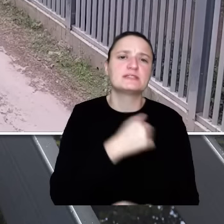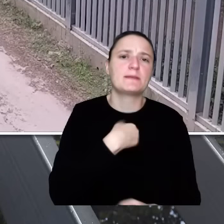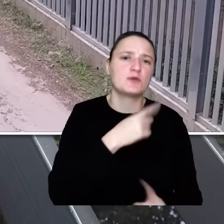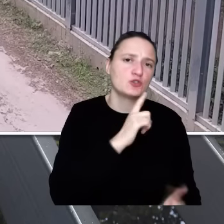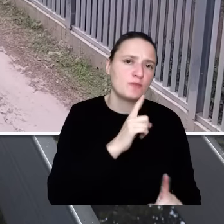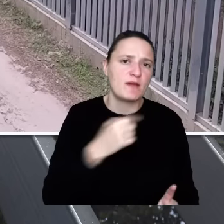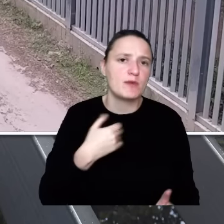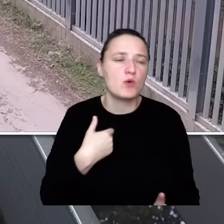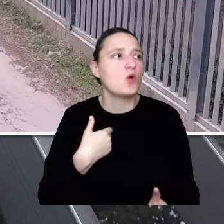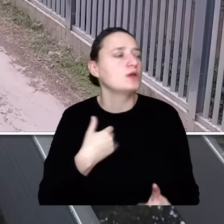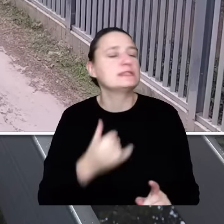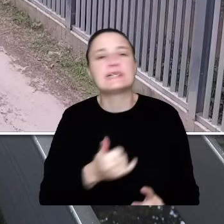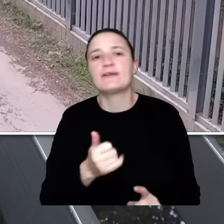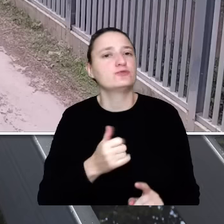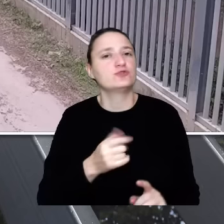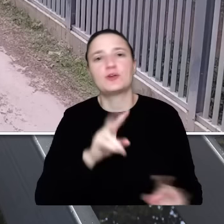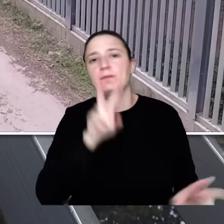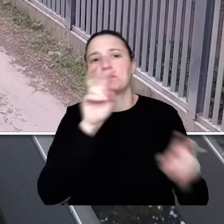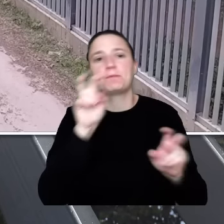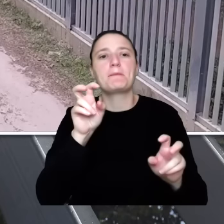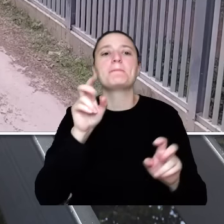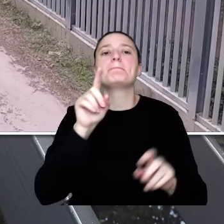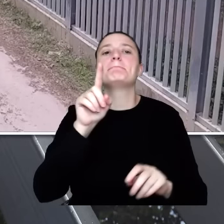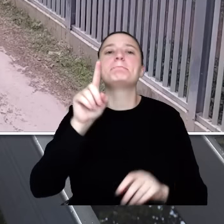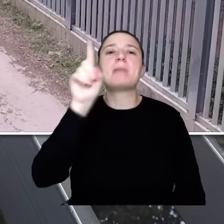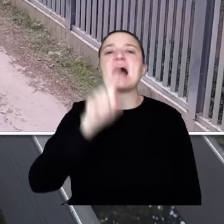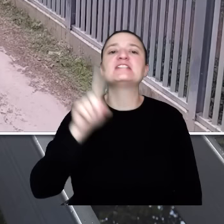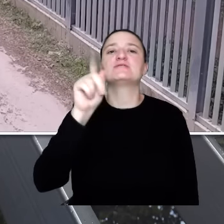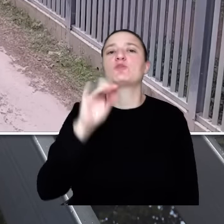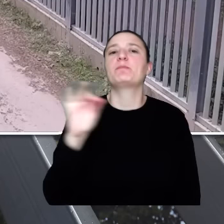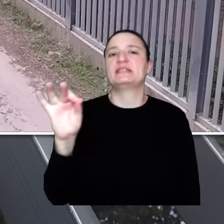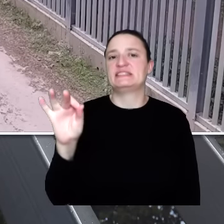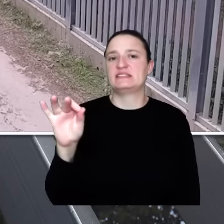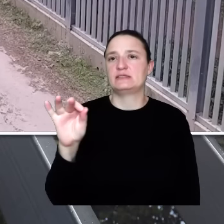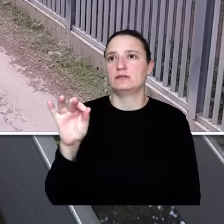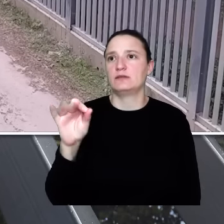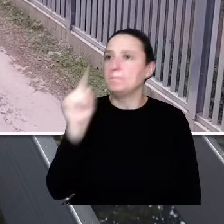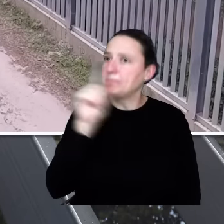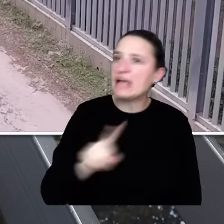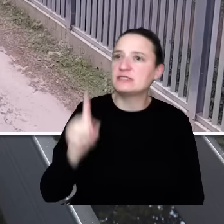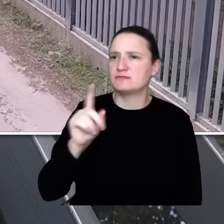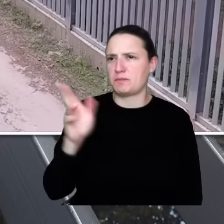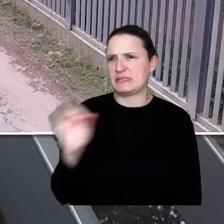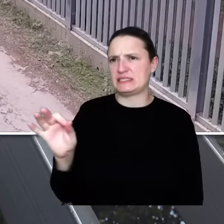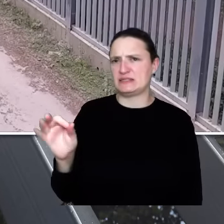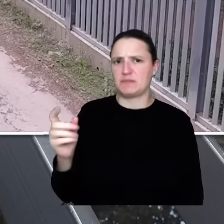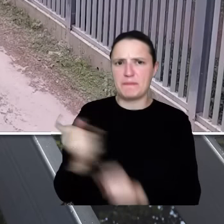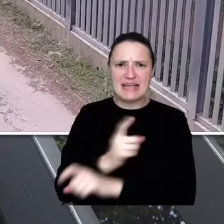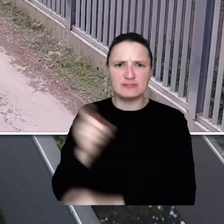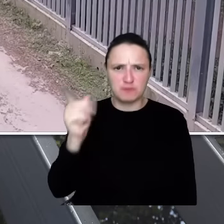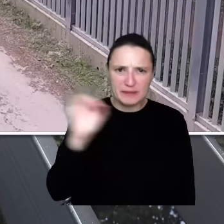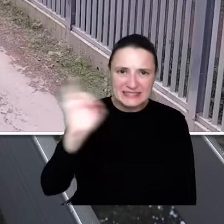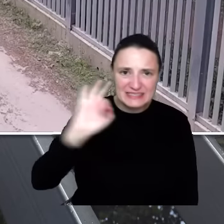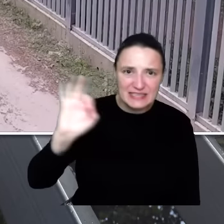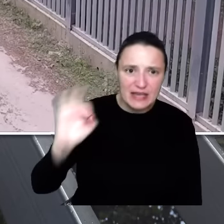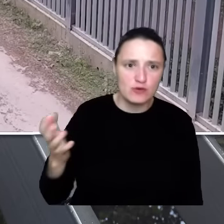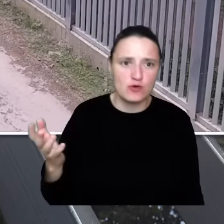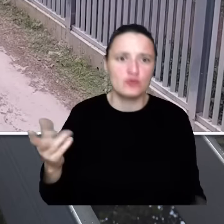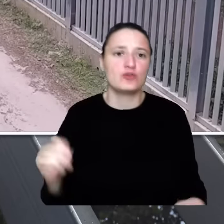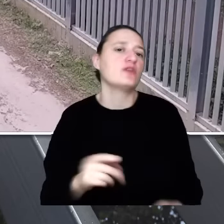tam pojawiała się taka fraza, państwo PiS, prawda? No, jak Trybunał, nie ma żadnego państwa PiS, Trybunał Julii Przyłębskiej, no.